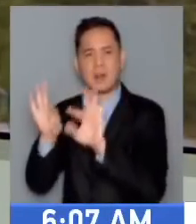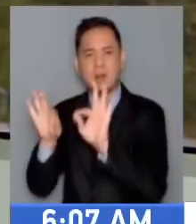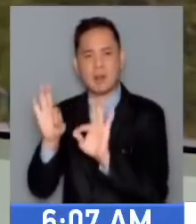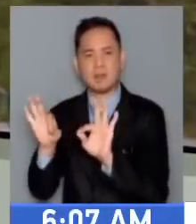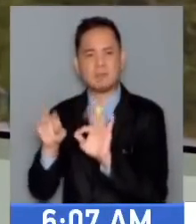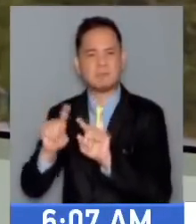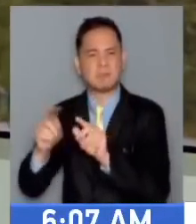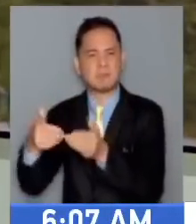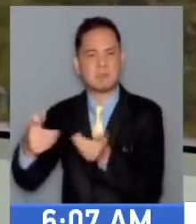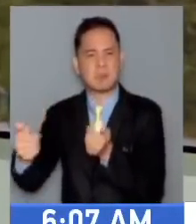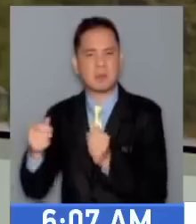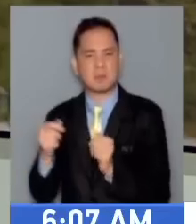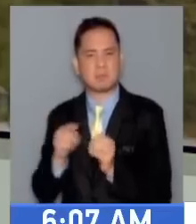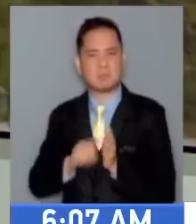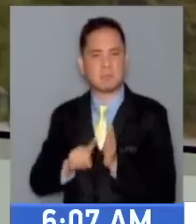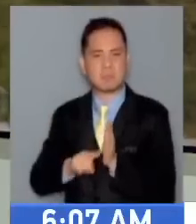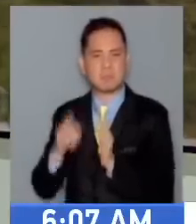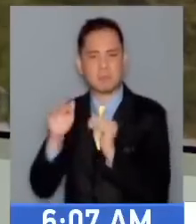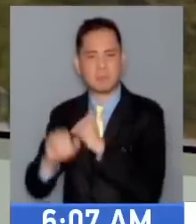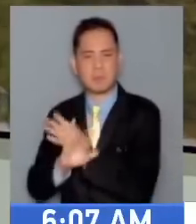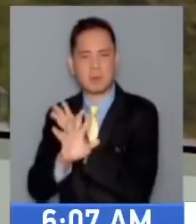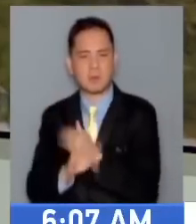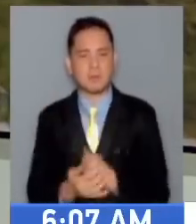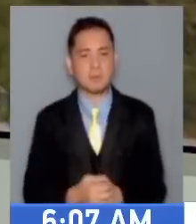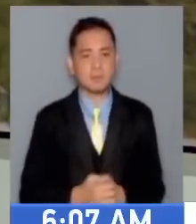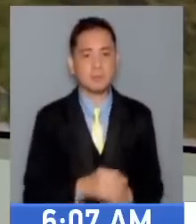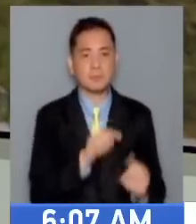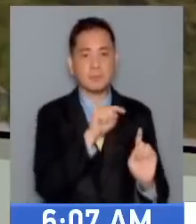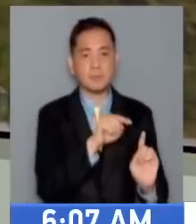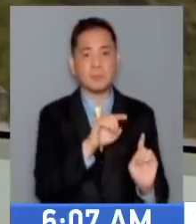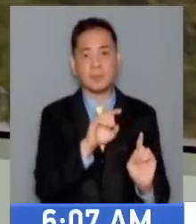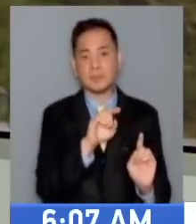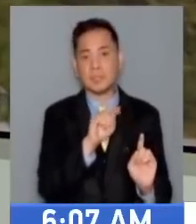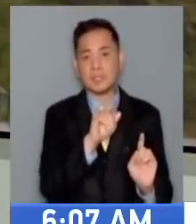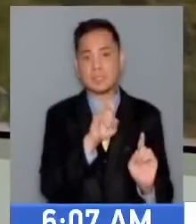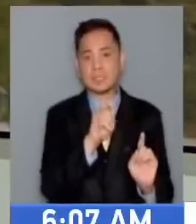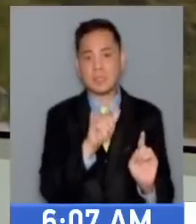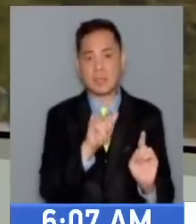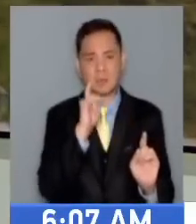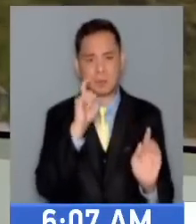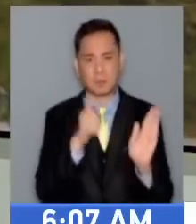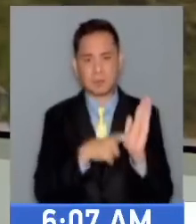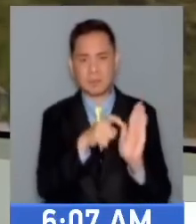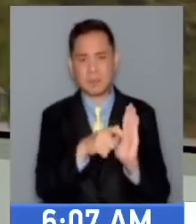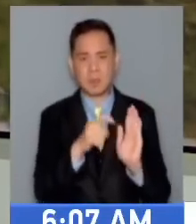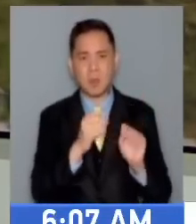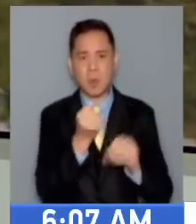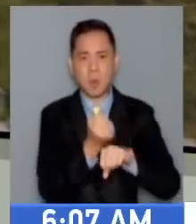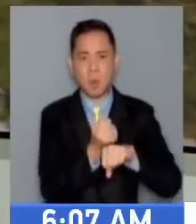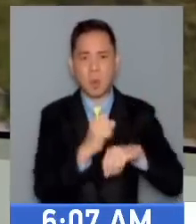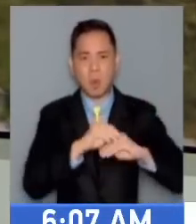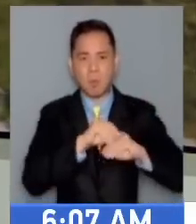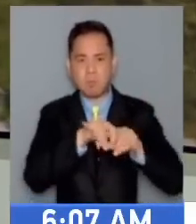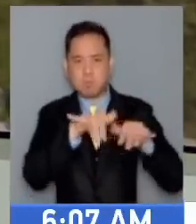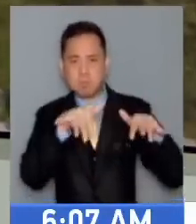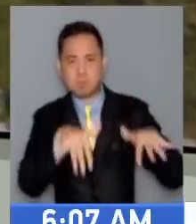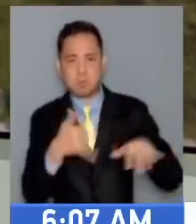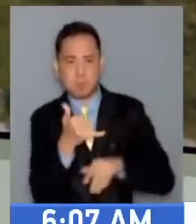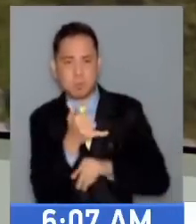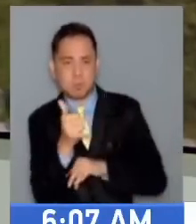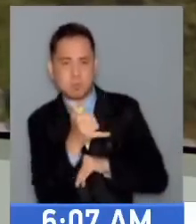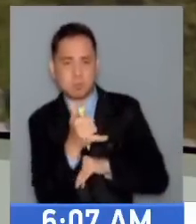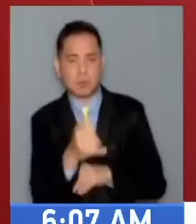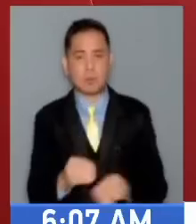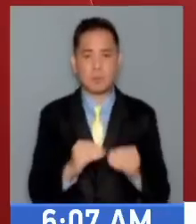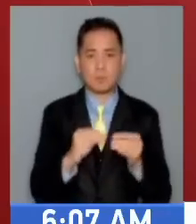naman ng perwisyo sa mga taga-Talisay, Cebu ang pagguho ng lupa at maturoon. Iyan ang unang balita ng host at home with GMA Regional TV na si